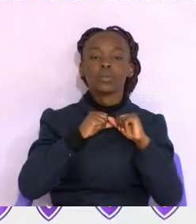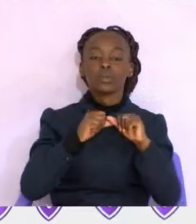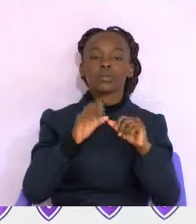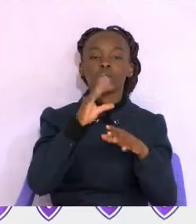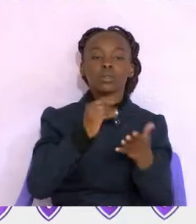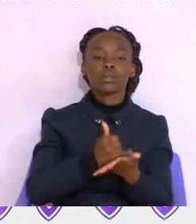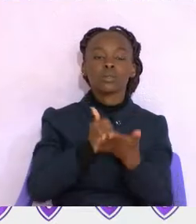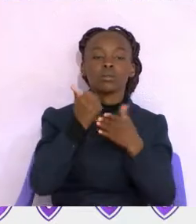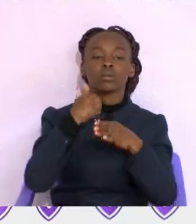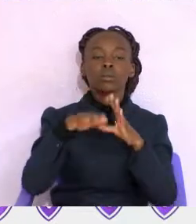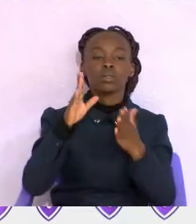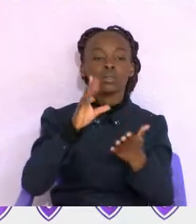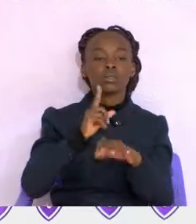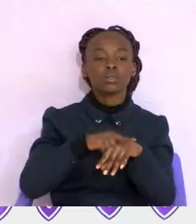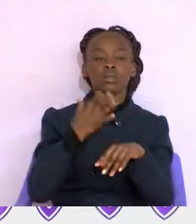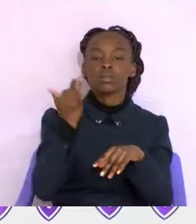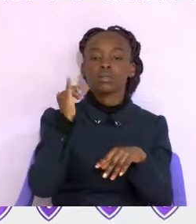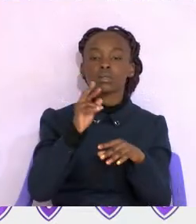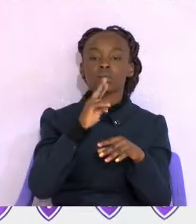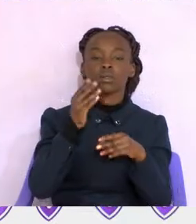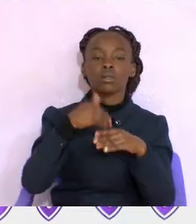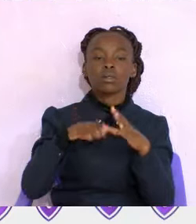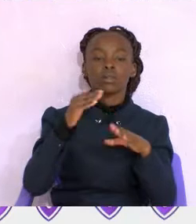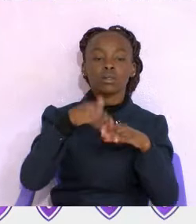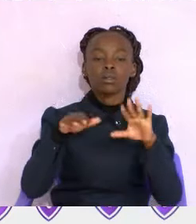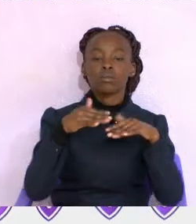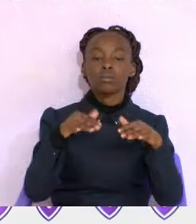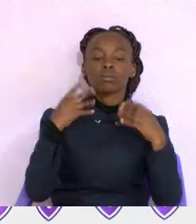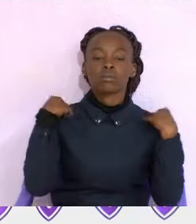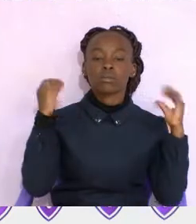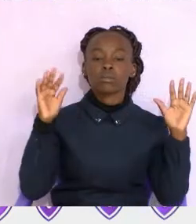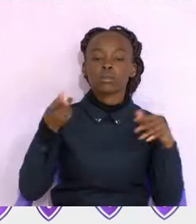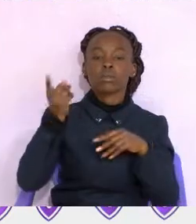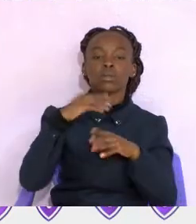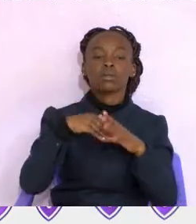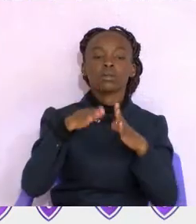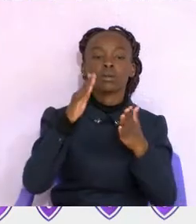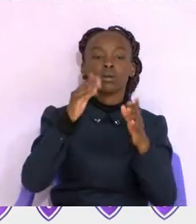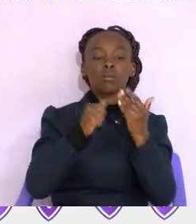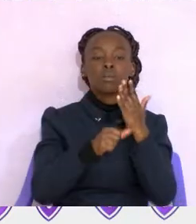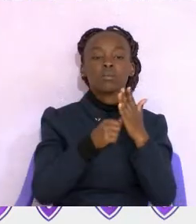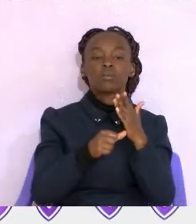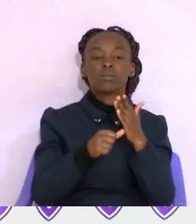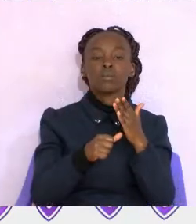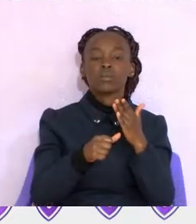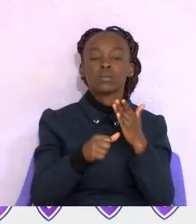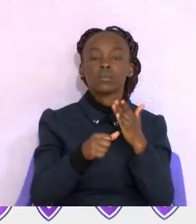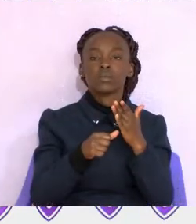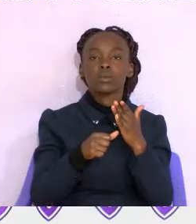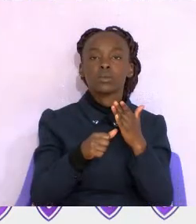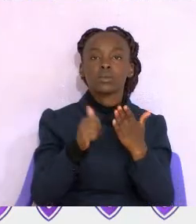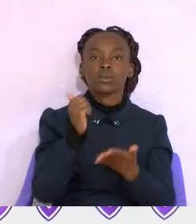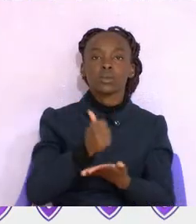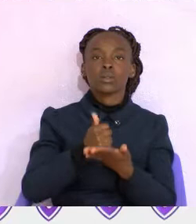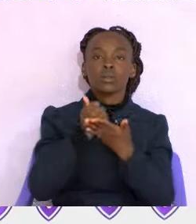hata kwa majira wako. Hata katikati ya dhuruba bado malaika wanashuka. Hata katikati ya shida bado msaada wa